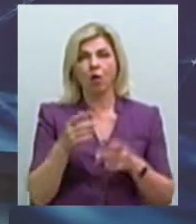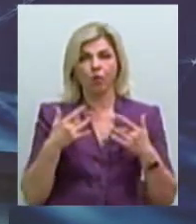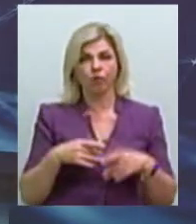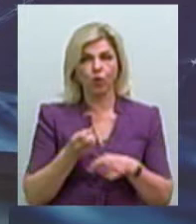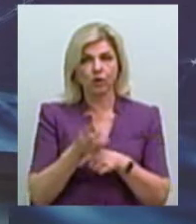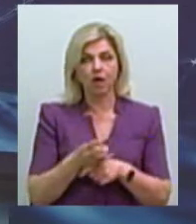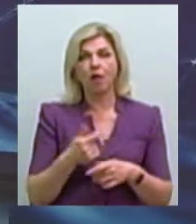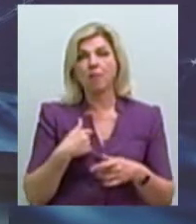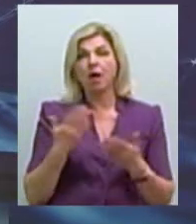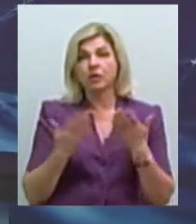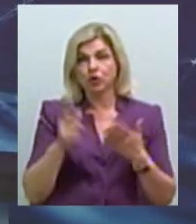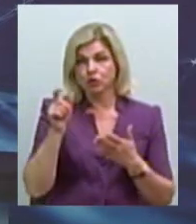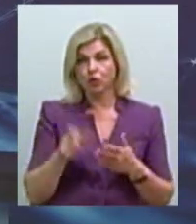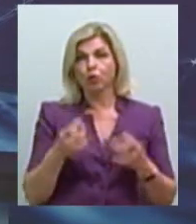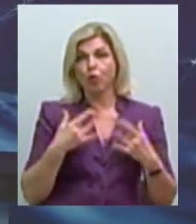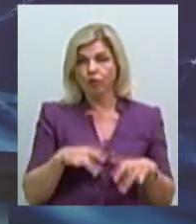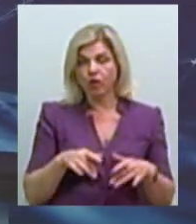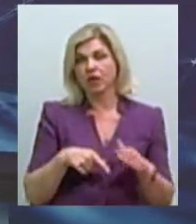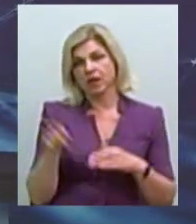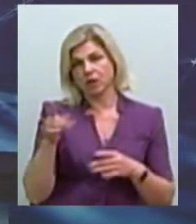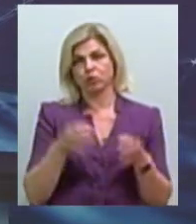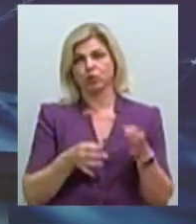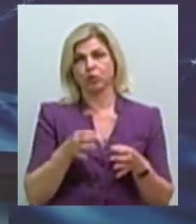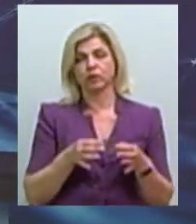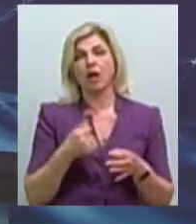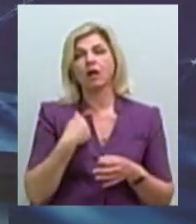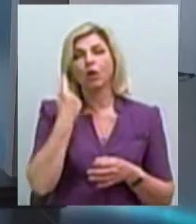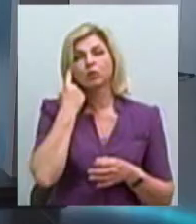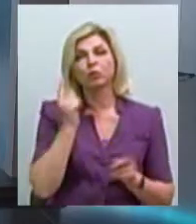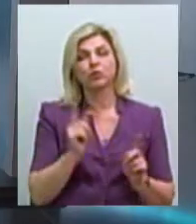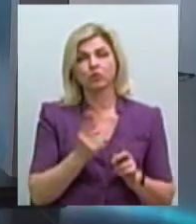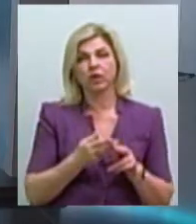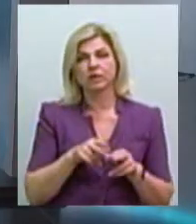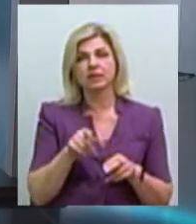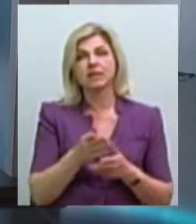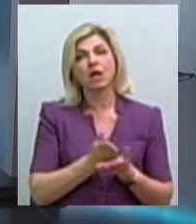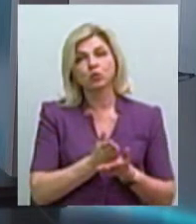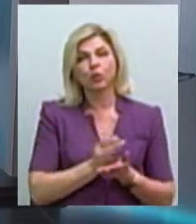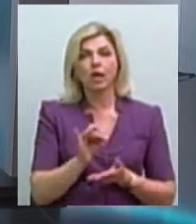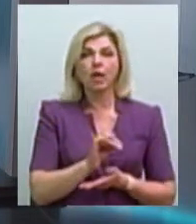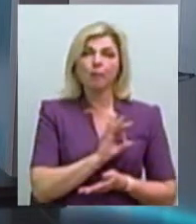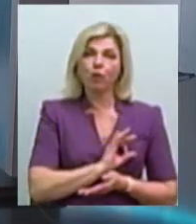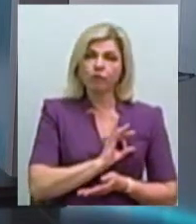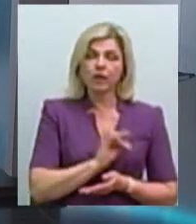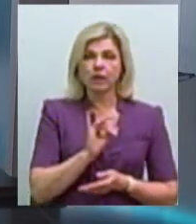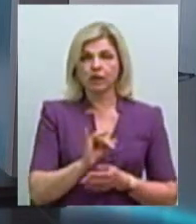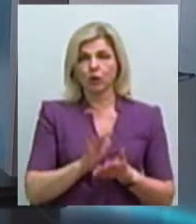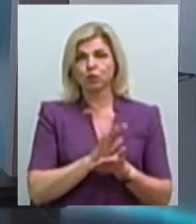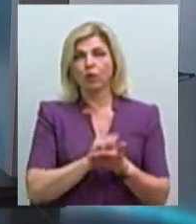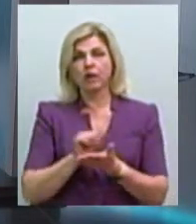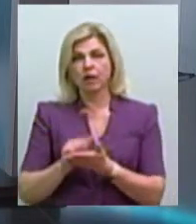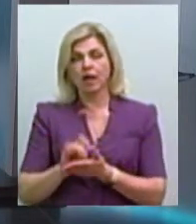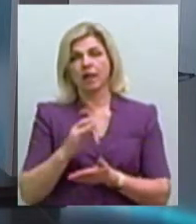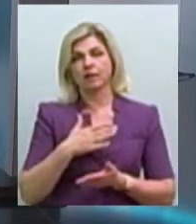якщо особа звільнена, вона йде до суду. Тобто, я думаю, що це і тут заслуга і профспілок, і засобів масової інформації,